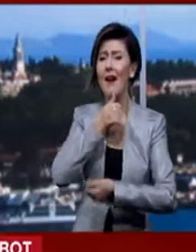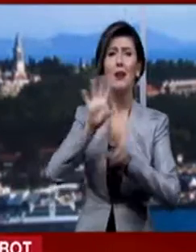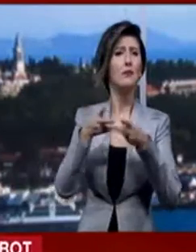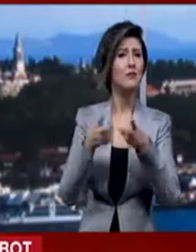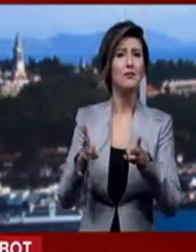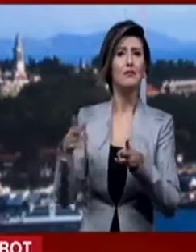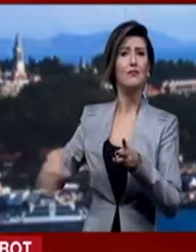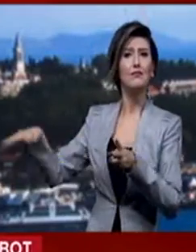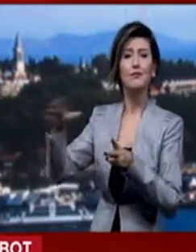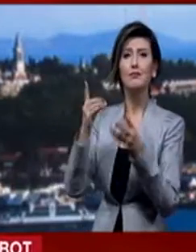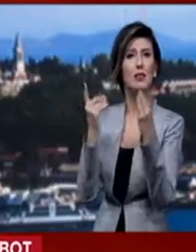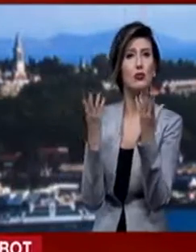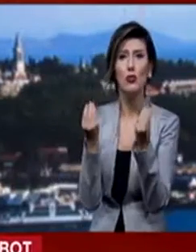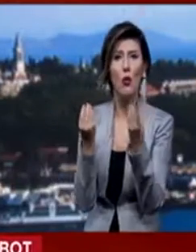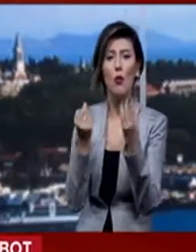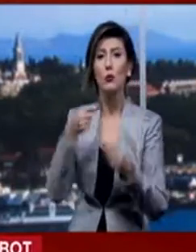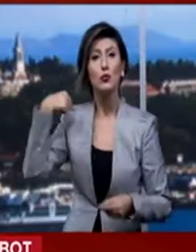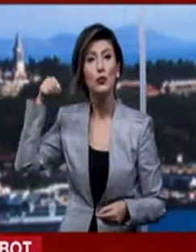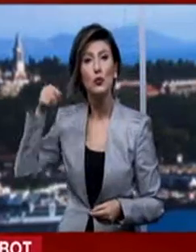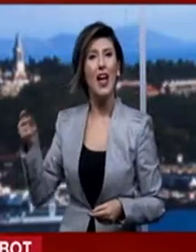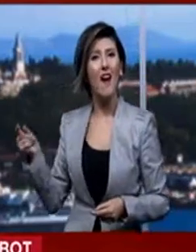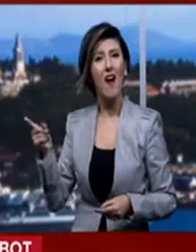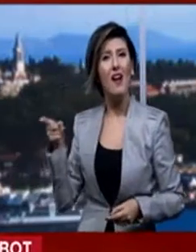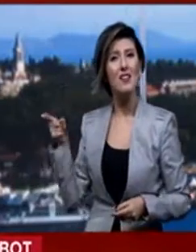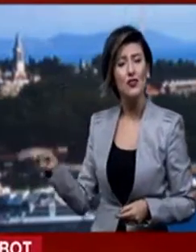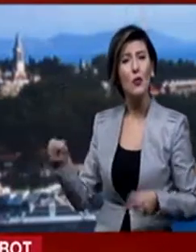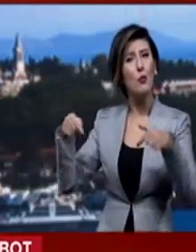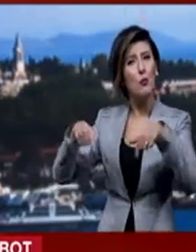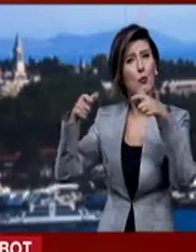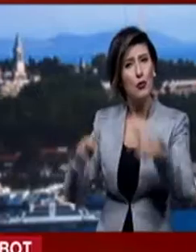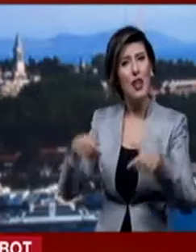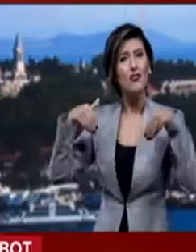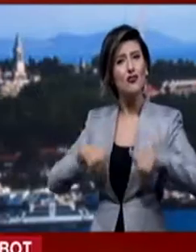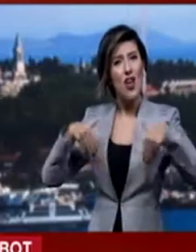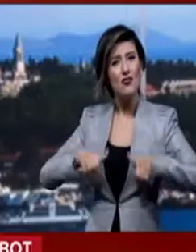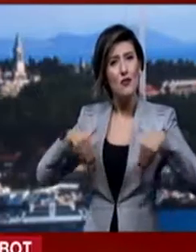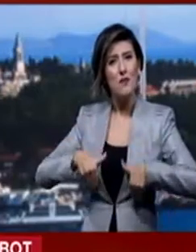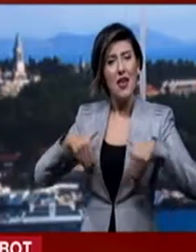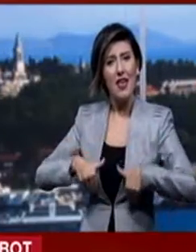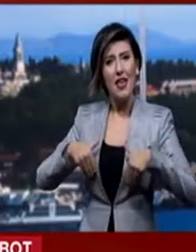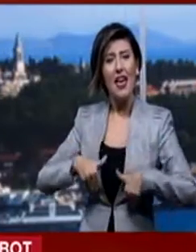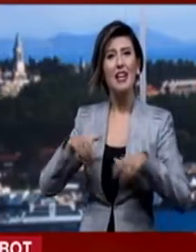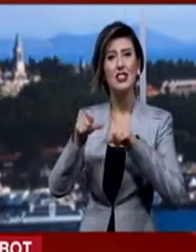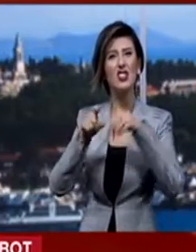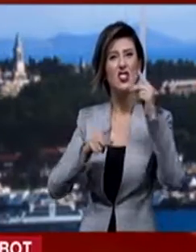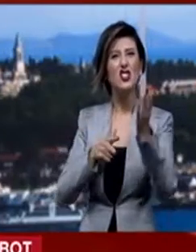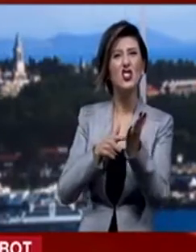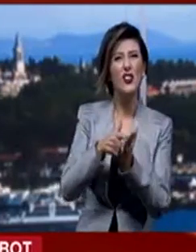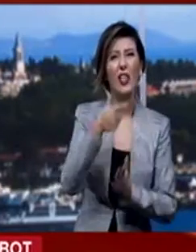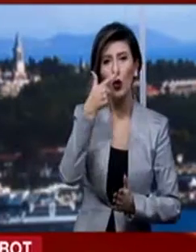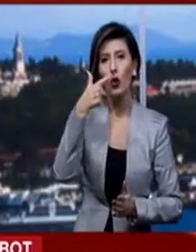çocuklu, işte birçok Suriyeli sığınmacı yine buradan Çeşme'nin Çiftlikköy